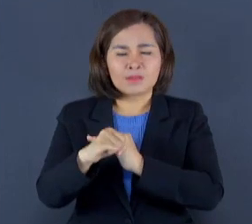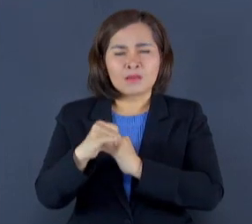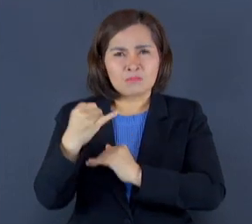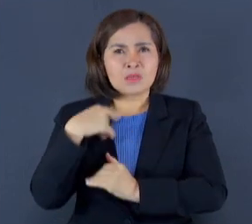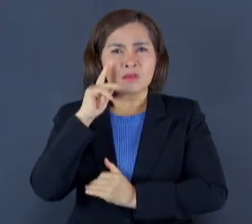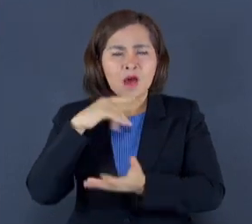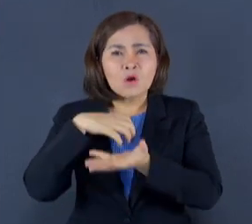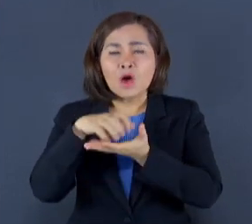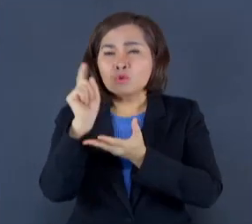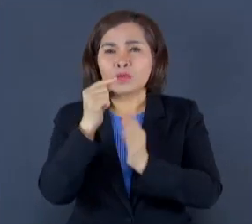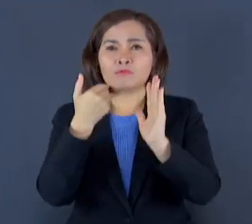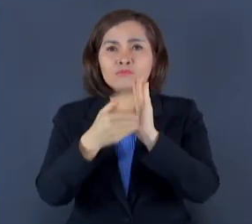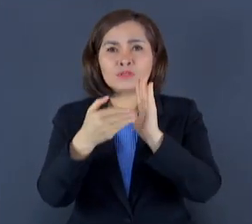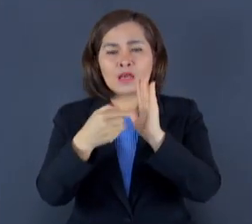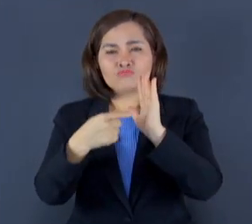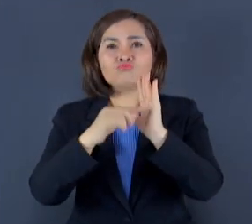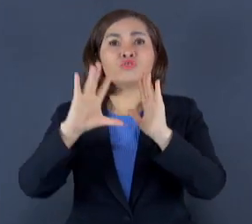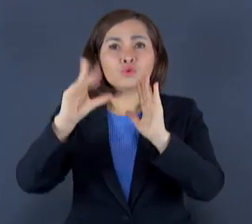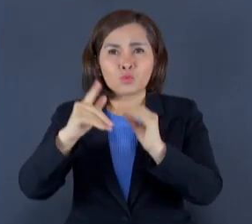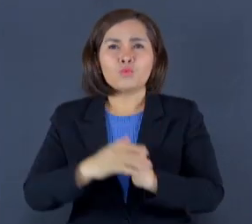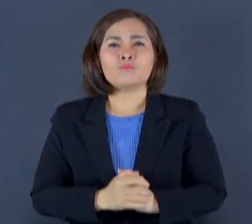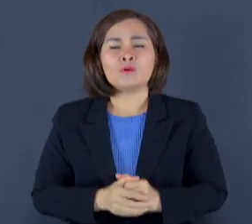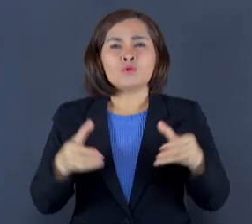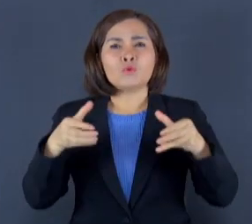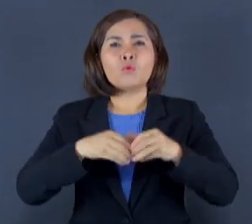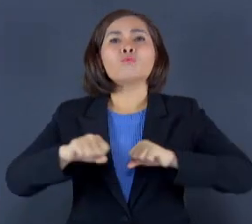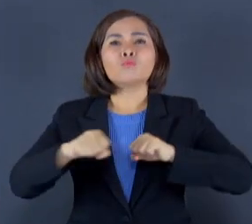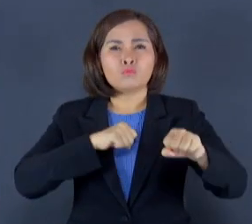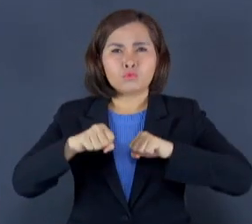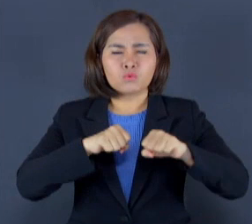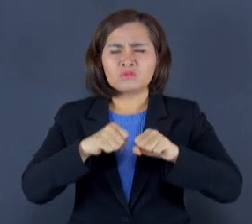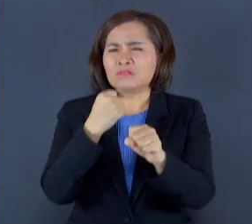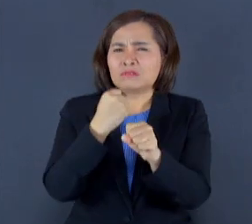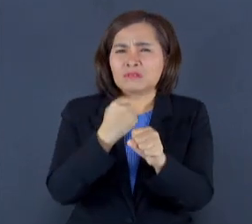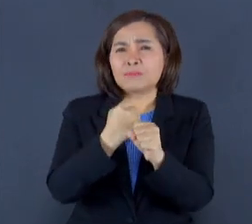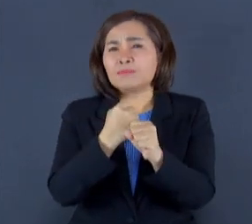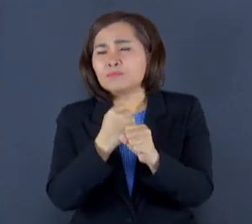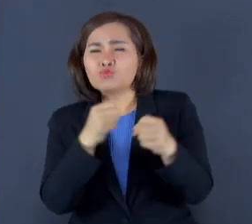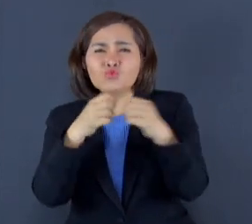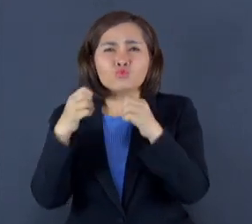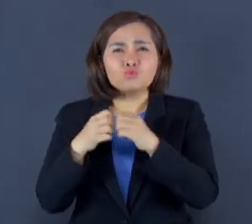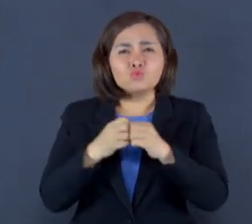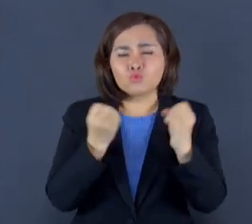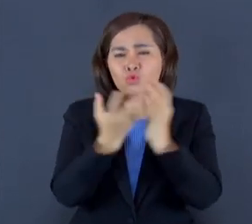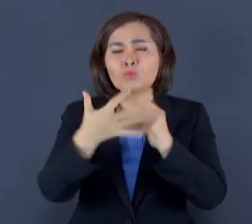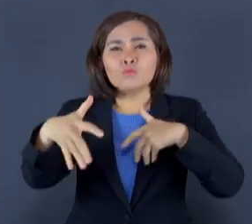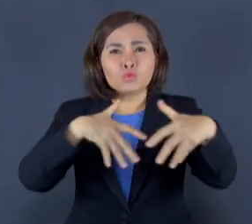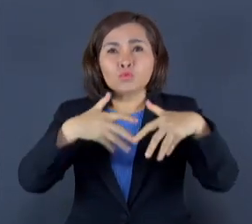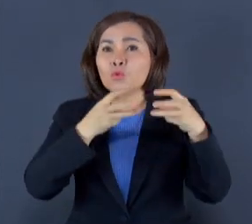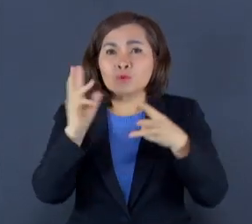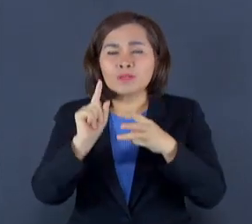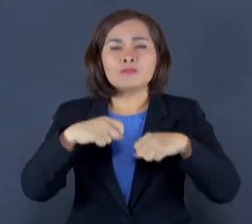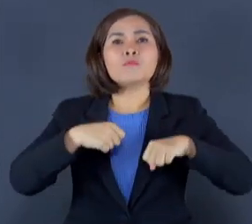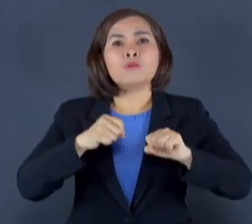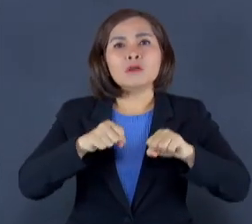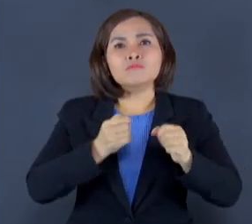ที่จังหวัดชัยภูมิค่ะแก๊งวัยรุ่นแก๊งเทโลนะคะเขายังคงก่อเหตุป่วนเมืองก็จะขี่มอเตอร์ไซค์ไปทั่วนะคะแล้